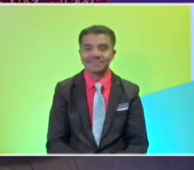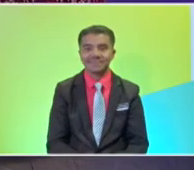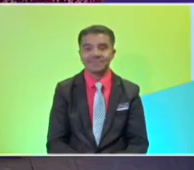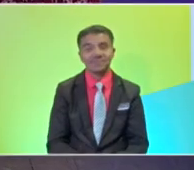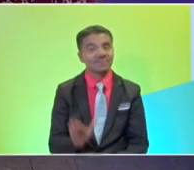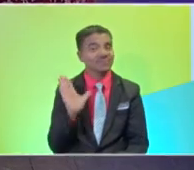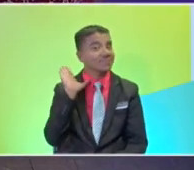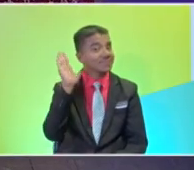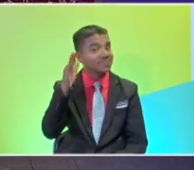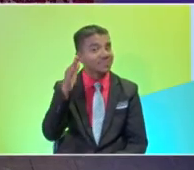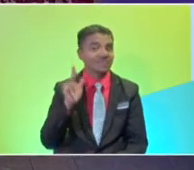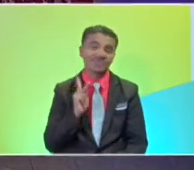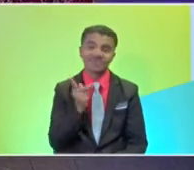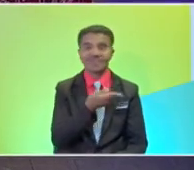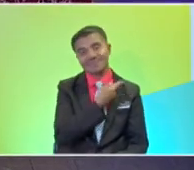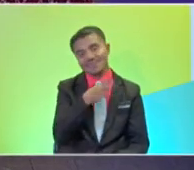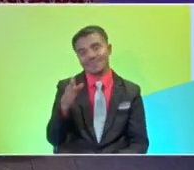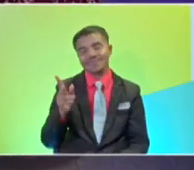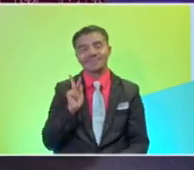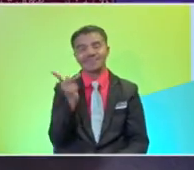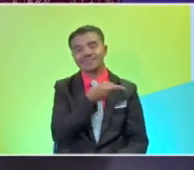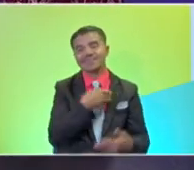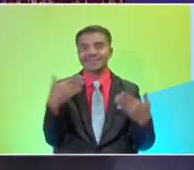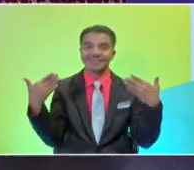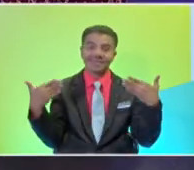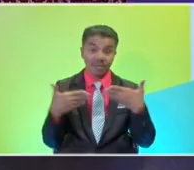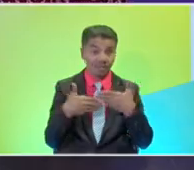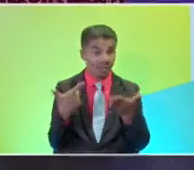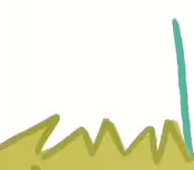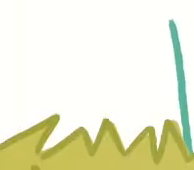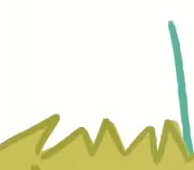saksikan tapi kita nak ber seketika kembali selepas ini Didik TV